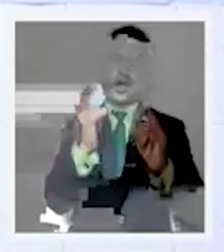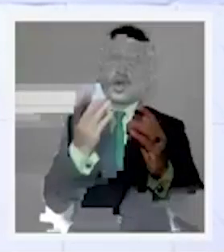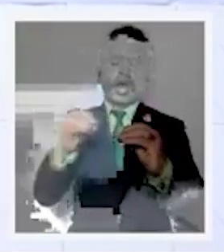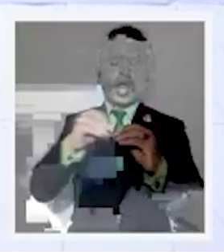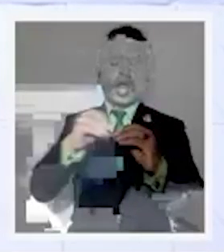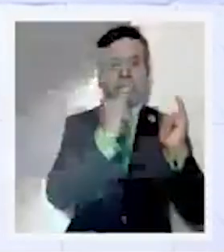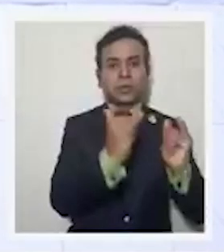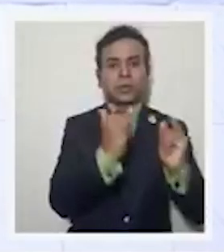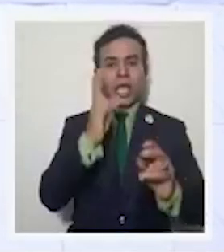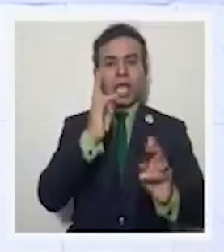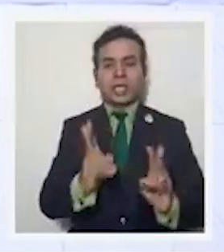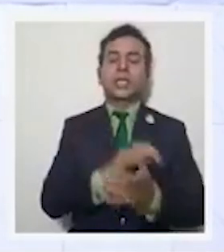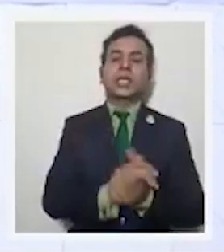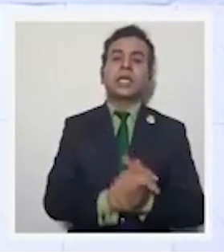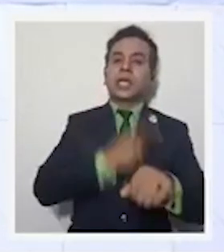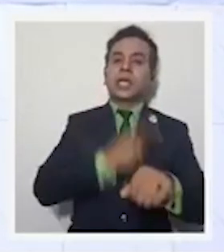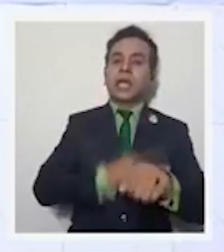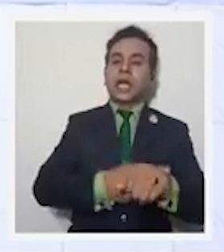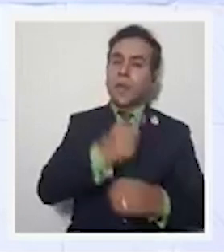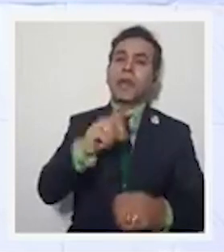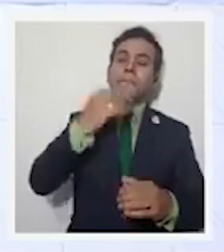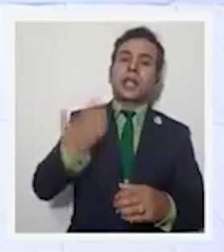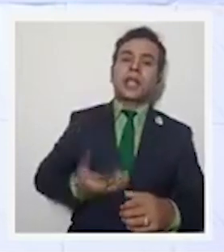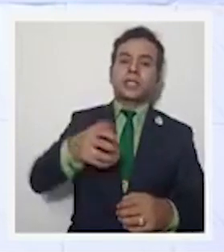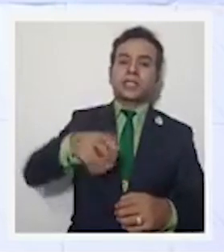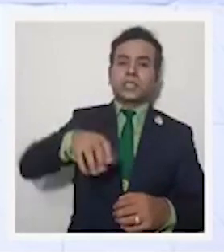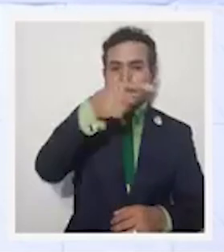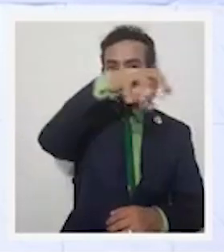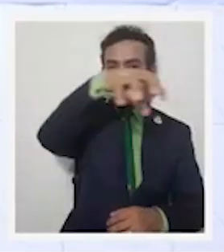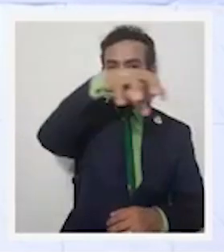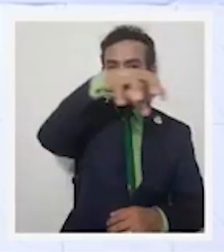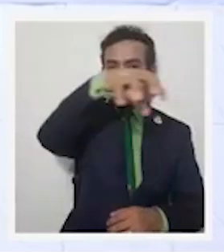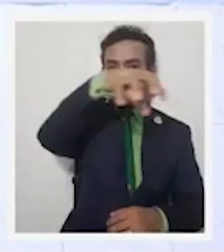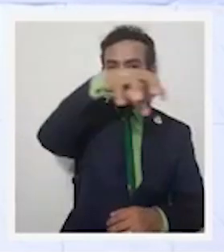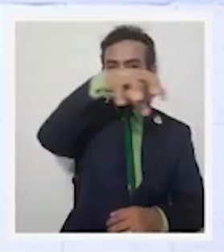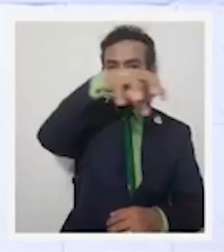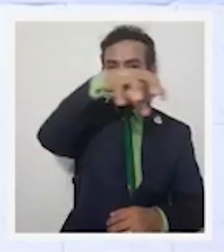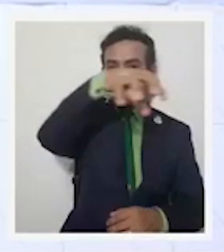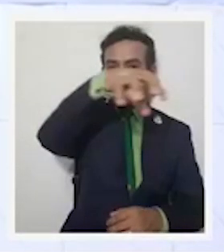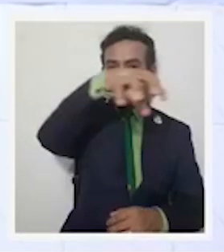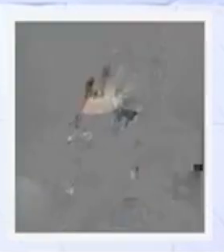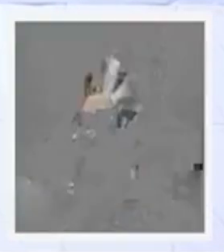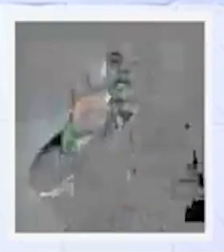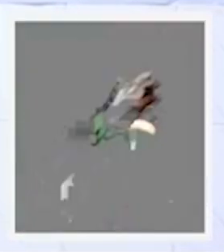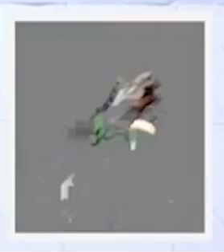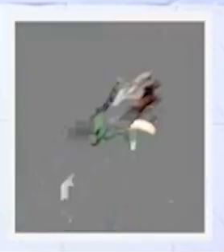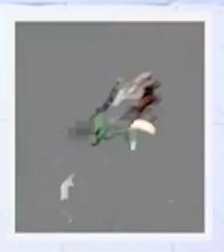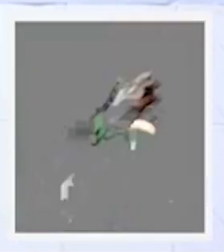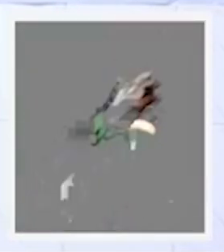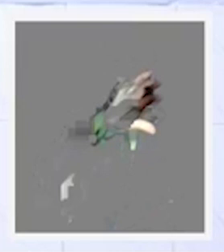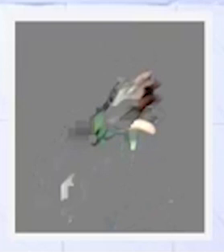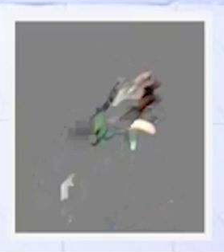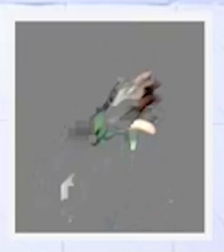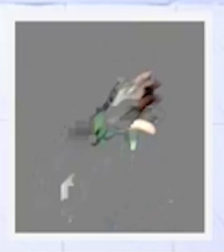কোনো আইসোলেশন শয্যা হয় নাই, যেটা আগেও আমরা বলেছিলাম তাই আছে। ঢাকা সিটির বাইরে বিভিন্ন হাসপাতালে আমাদের আইসোলেশন